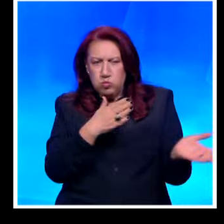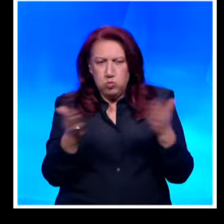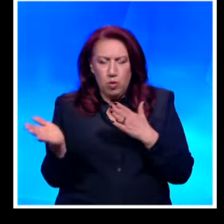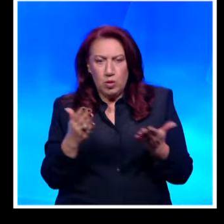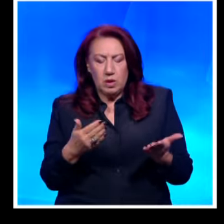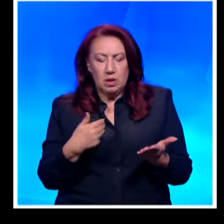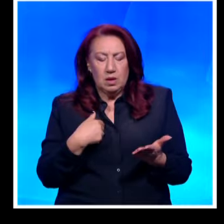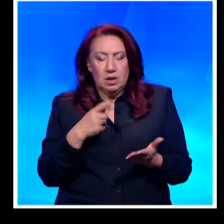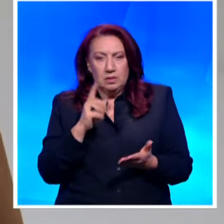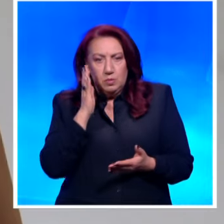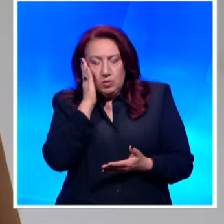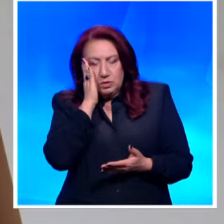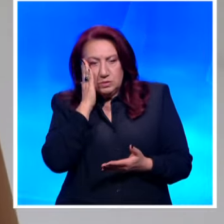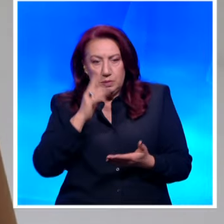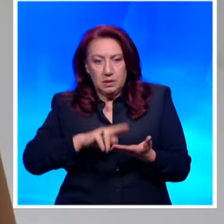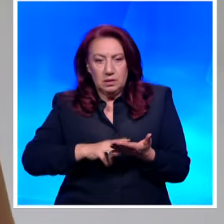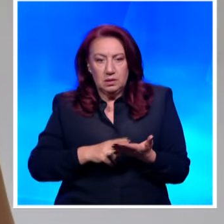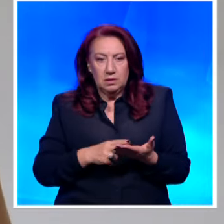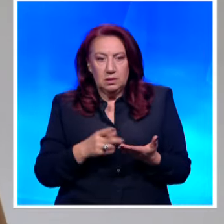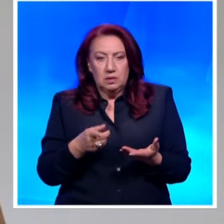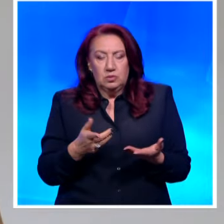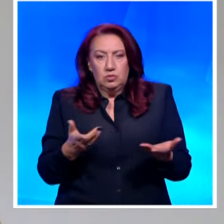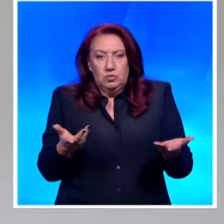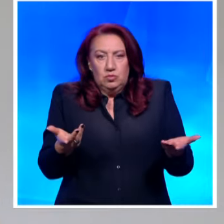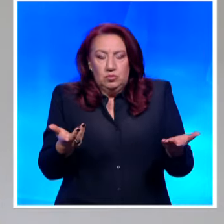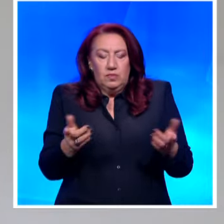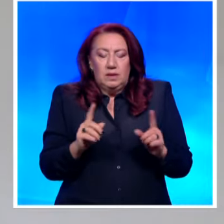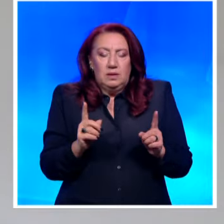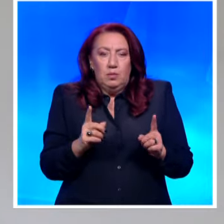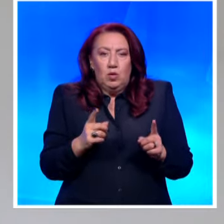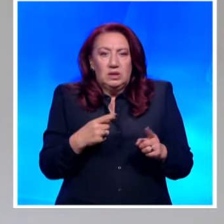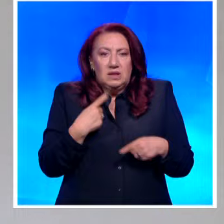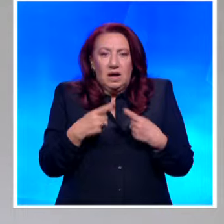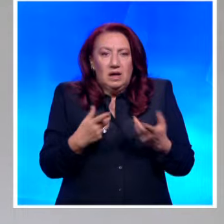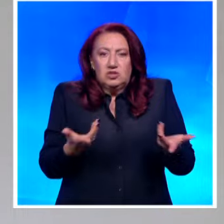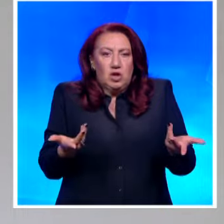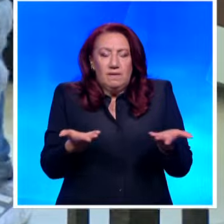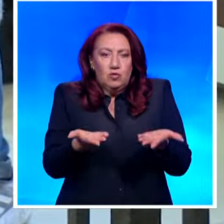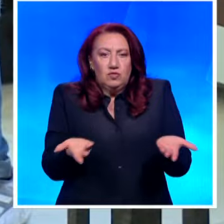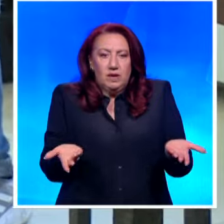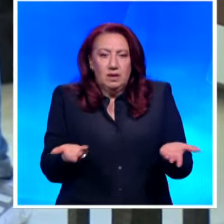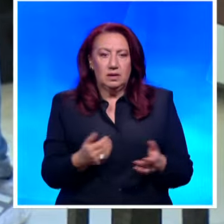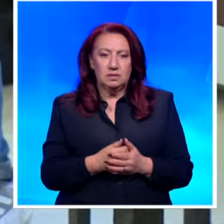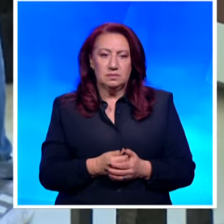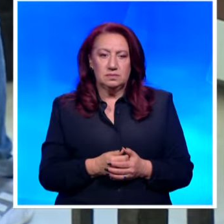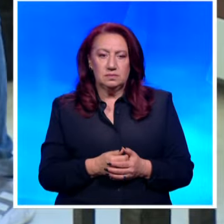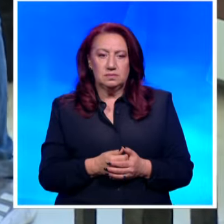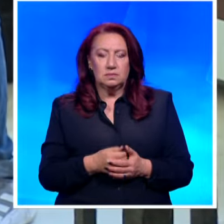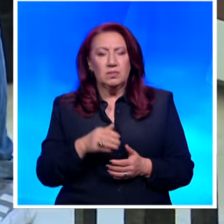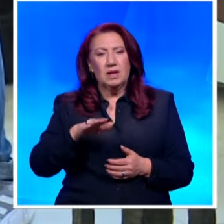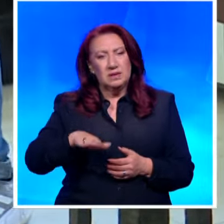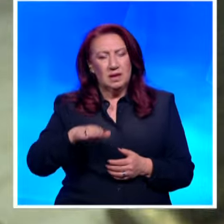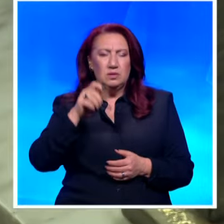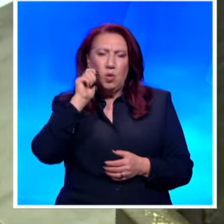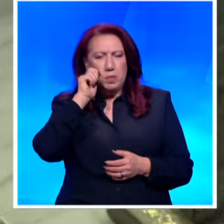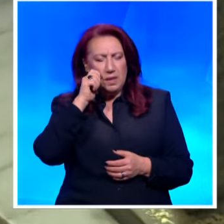нощ. Разбирате ли, това е нещо неописуемо. Човек не може да го опише с думи. Детето се оплаквало,